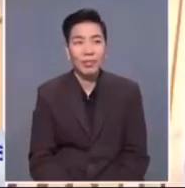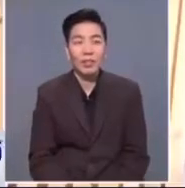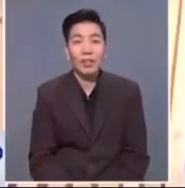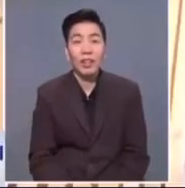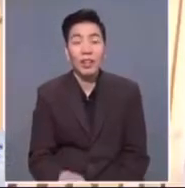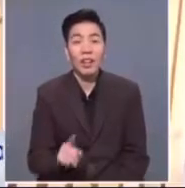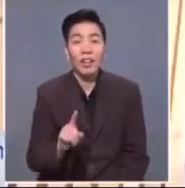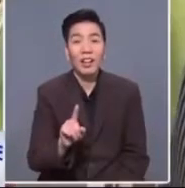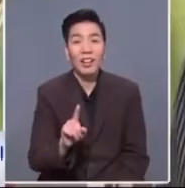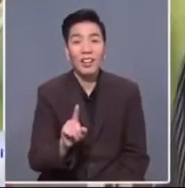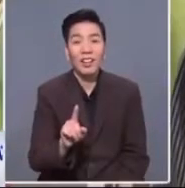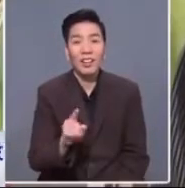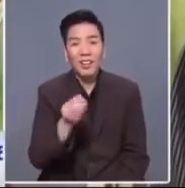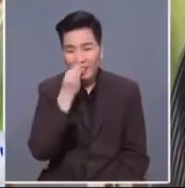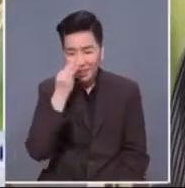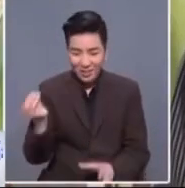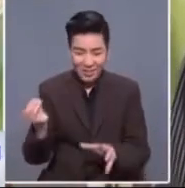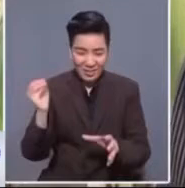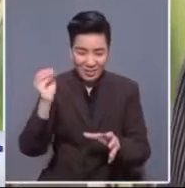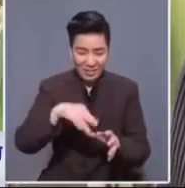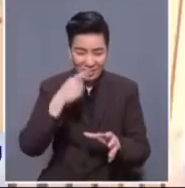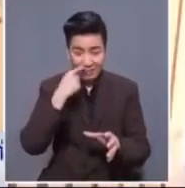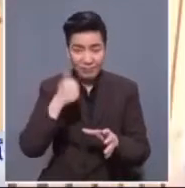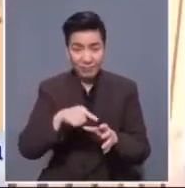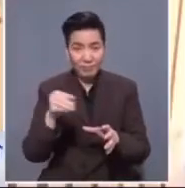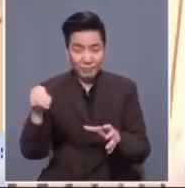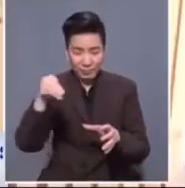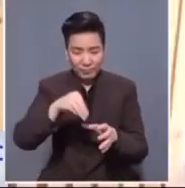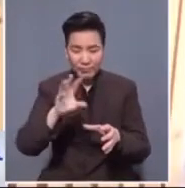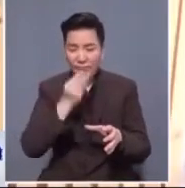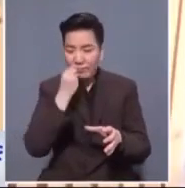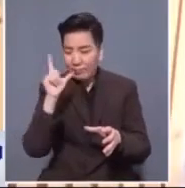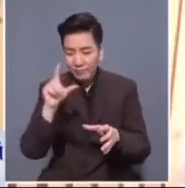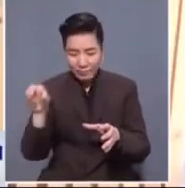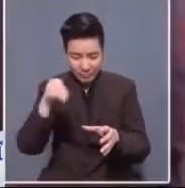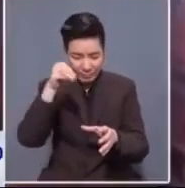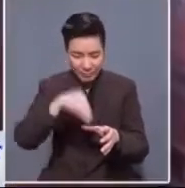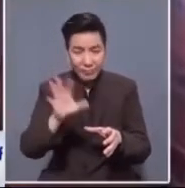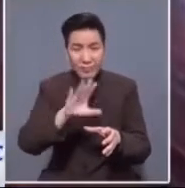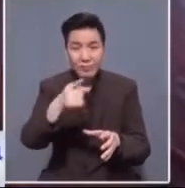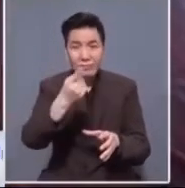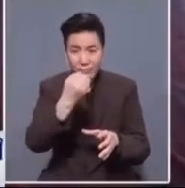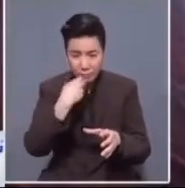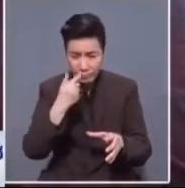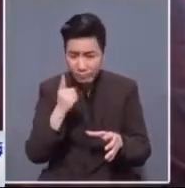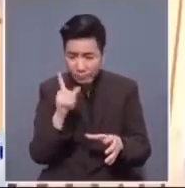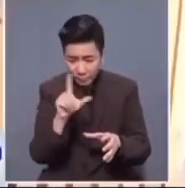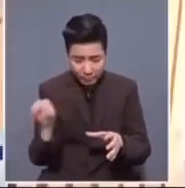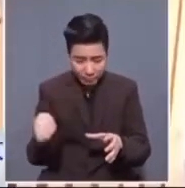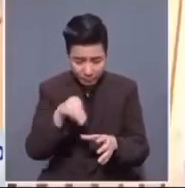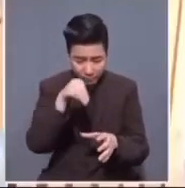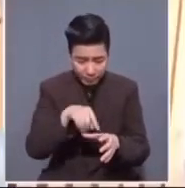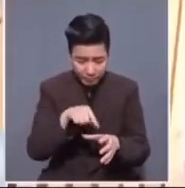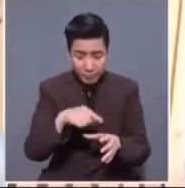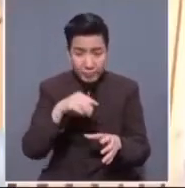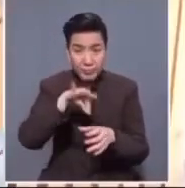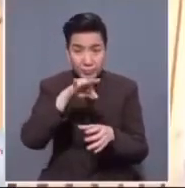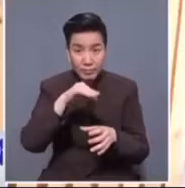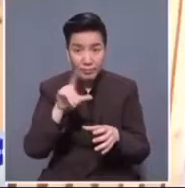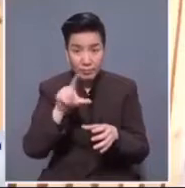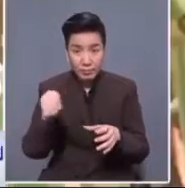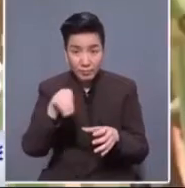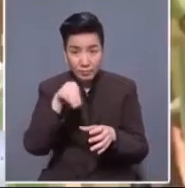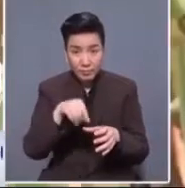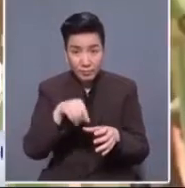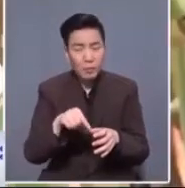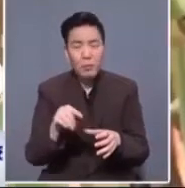คุณกำพูจะทำอะไรอ่ะ ก็ดาวเรืองใส่กาแฟไง ม ัน ไม่ใช่ค่ะมันไม่ใช่ค่ะคุณกำพู เอาก็เมื่อกี้คุณออนบอกที่ไล่อ่ะบอกว่ากาแฟใส่ดาวเรืองดาวเรื